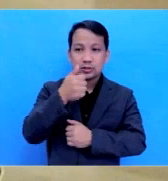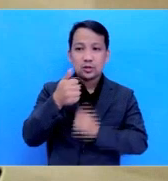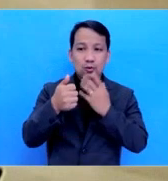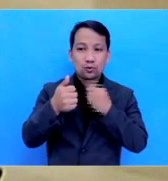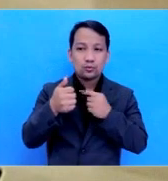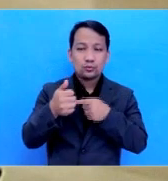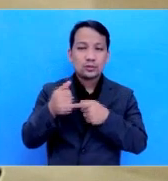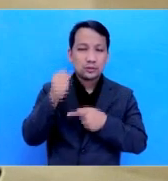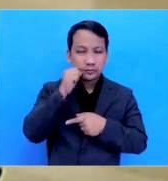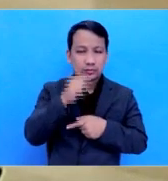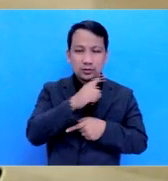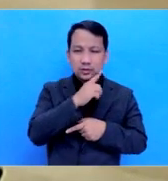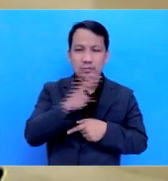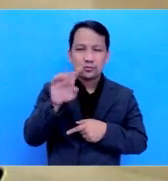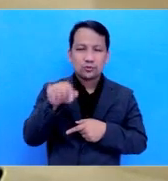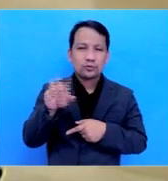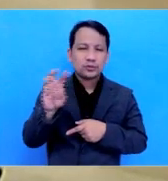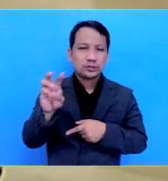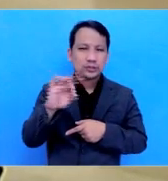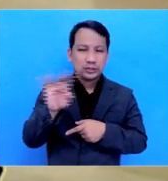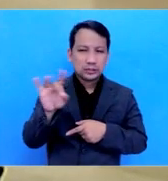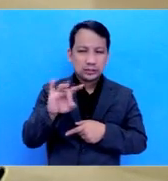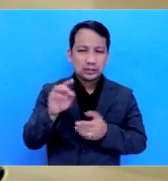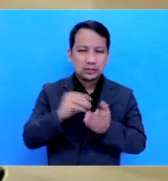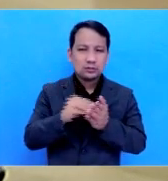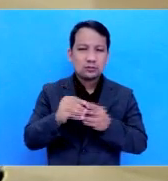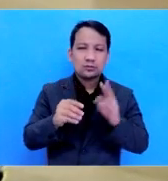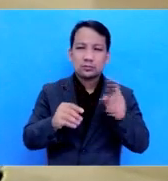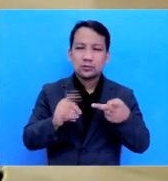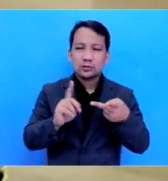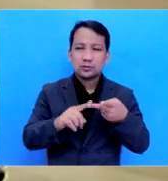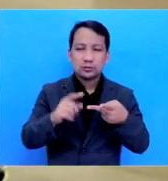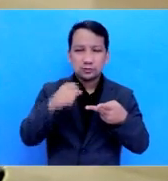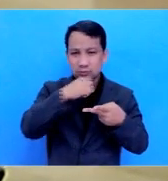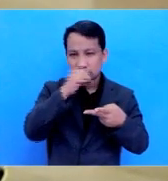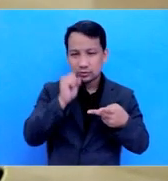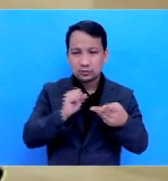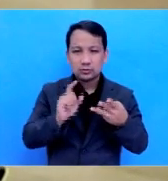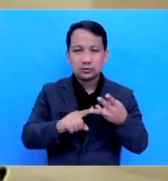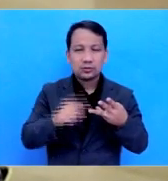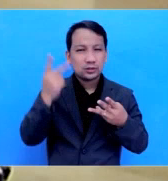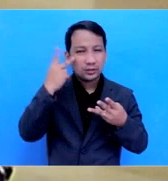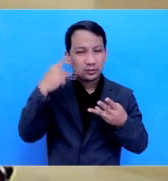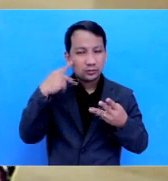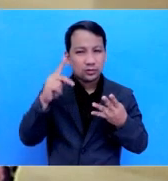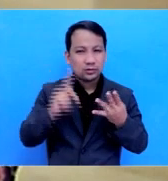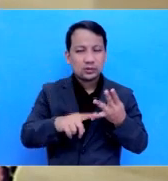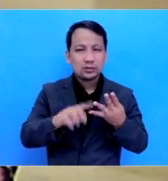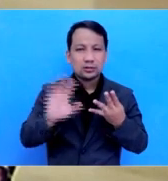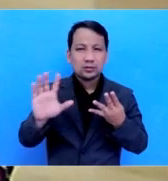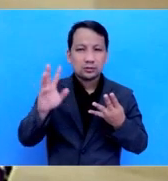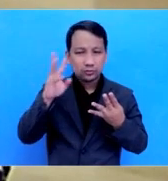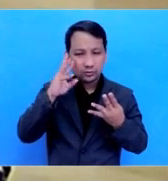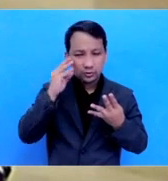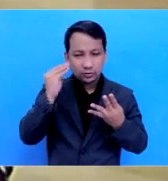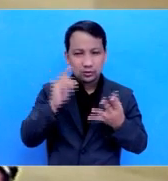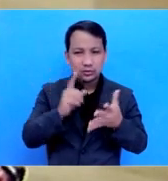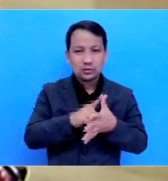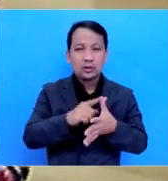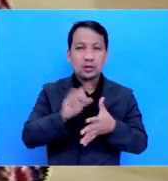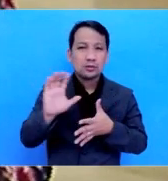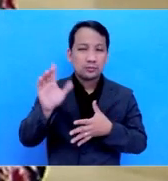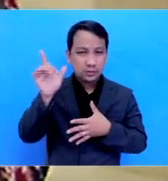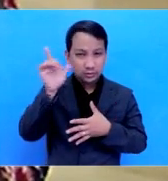Duterte, 4.688 million votes. Pangalawa si Tito Soto, pangatlo si Kiko Pangilinan, pang-apat si Willie Ong, panglima si Lito